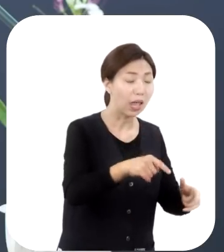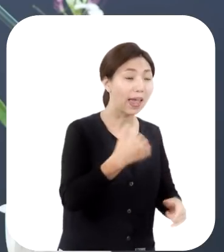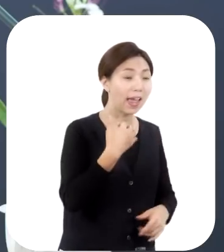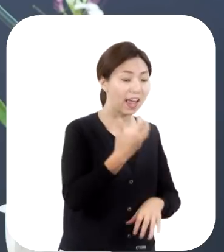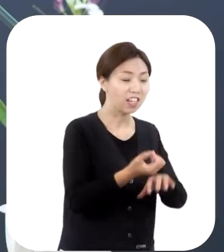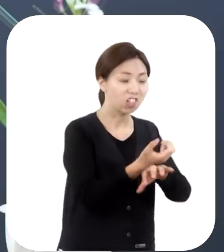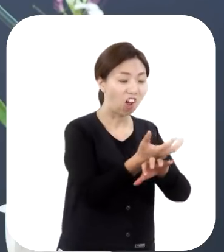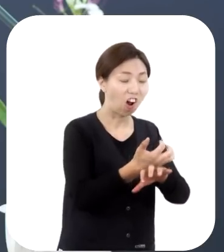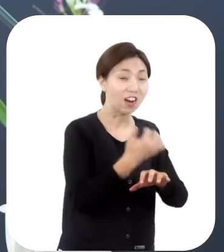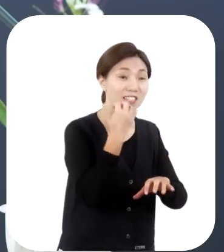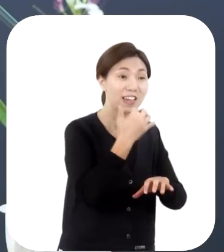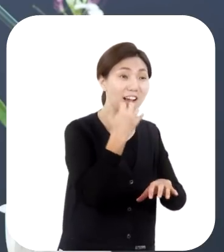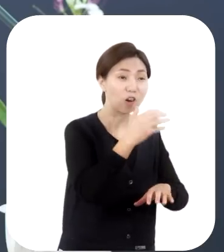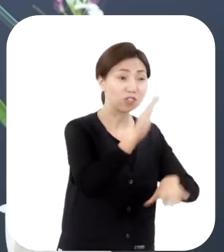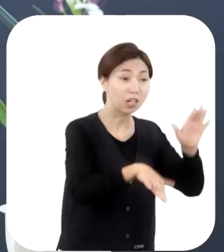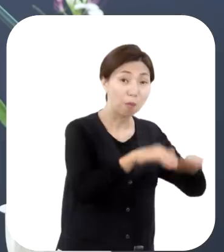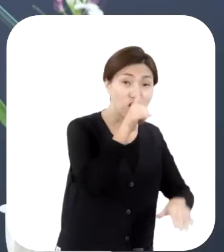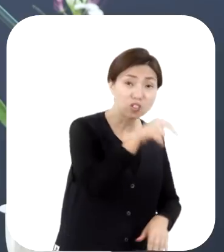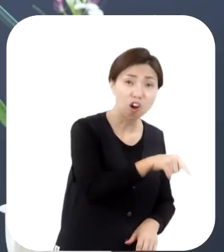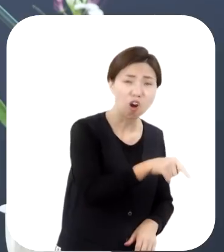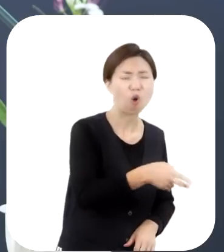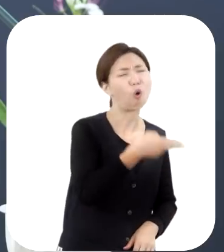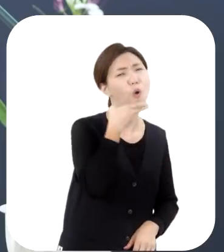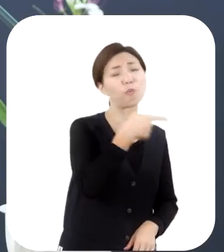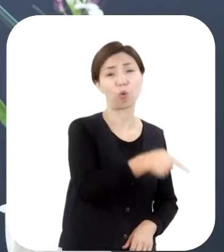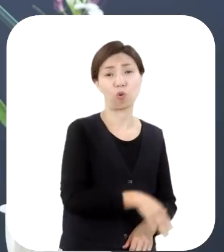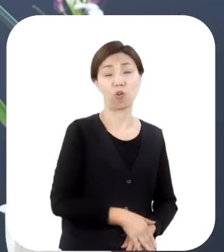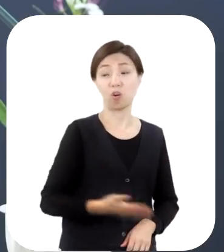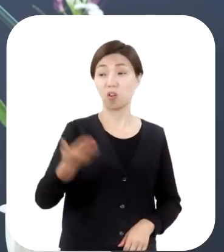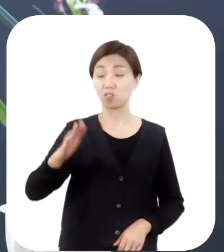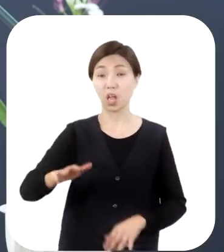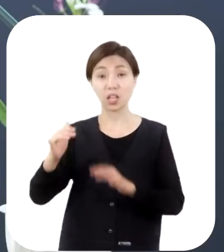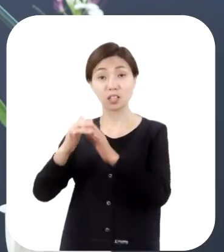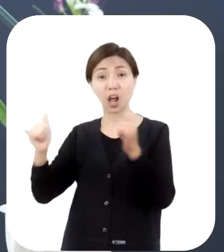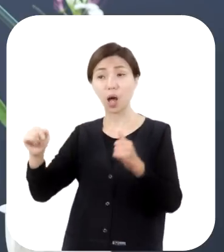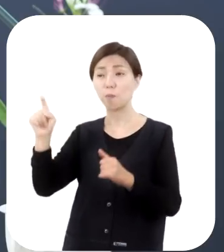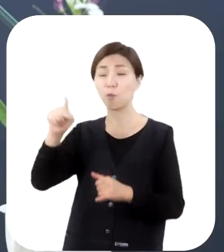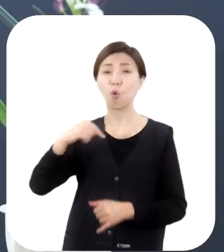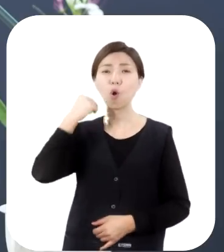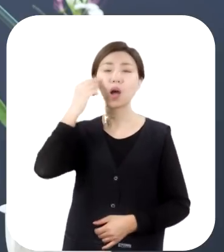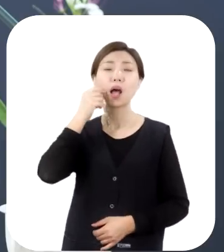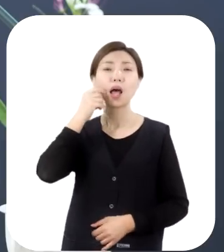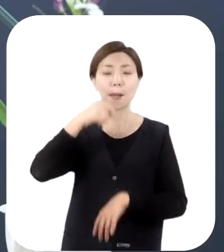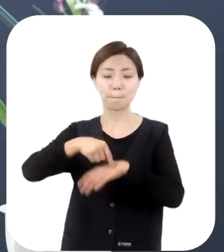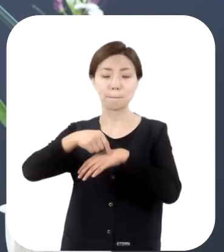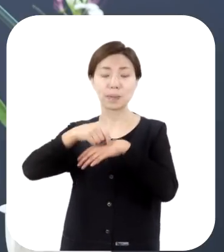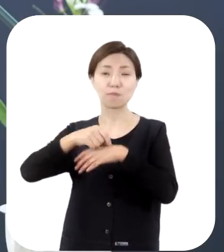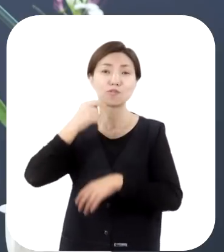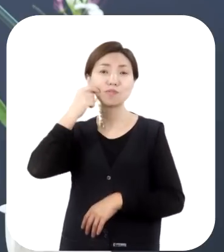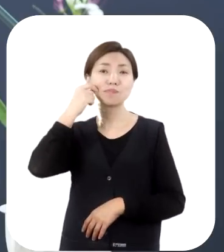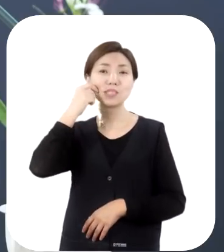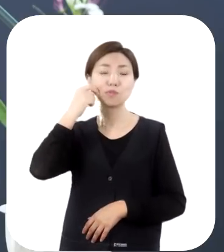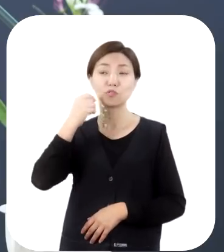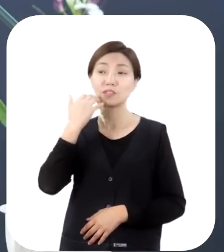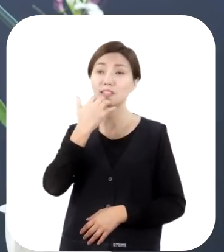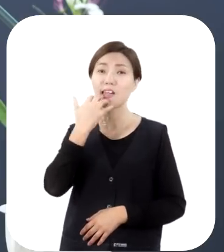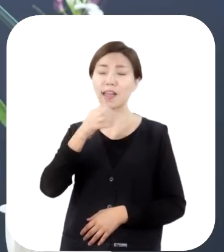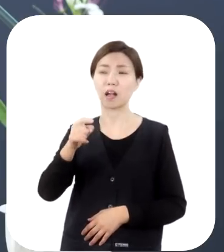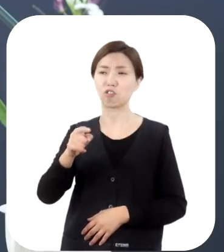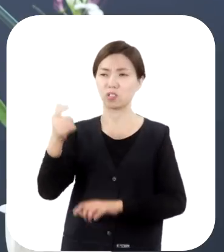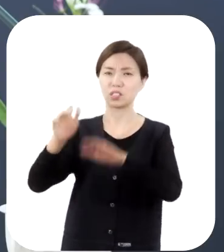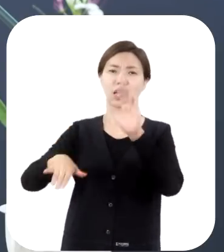색깔로 차별하지 않지 않습니까? 근데 사람은 피부 빛깔로 차별하지 않습니까? 그러니까 이거는 자연적이지